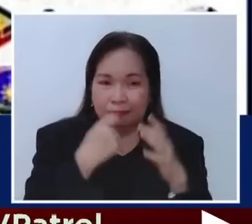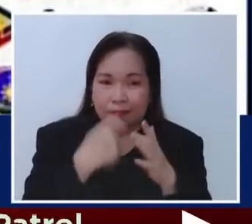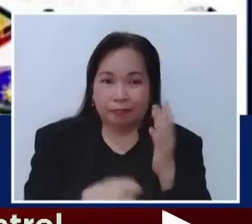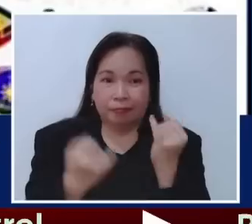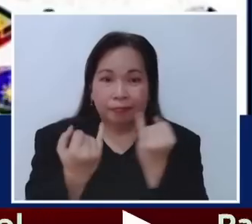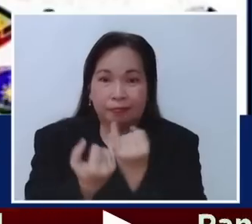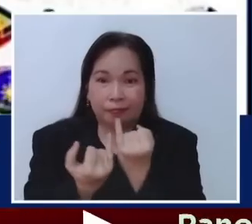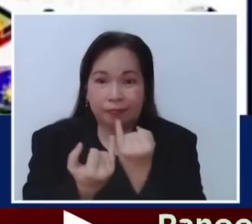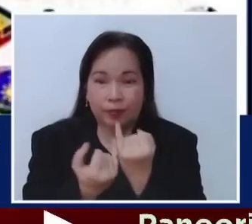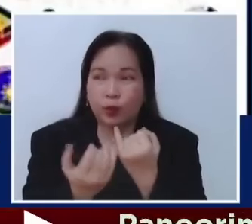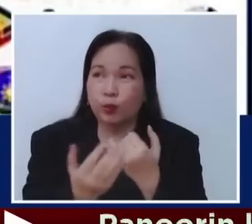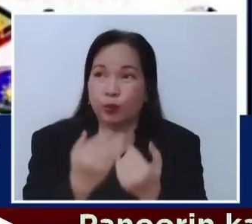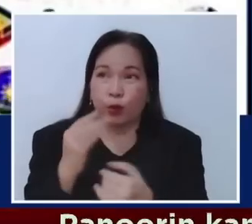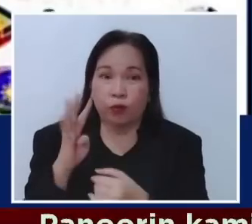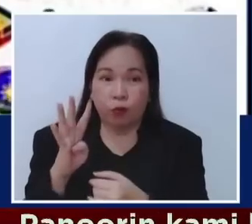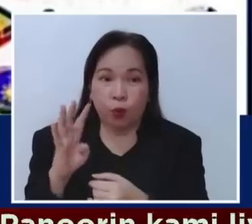sa